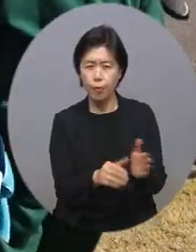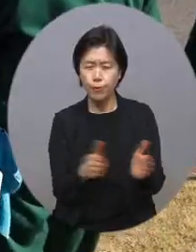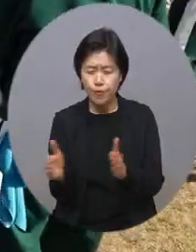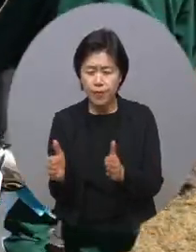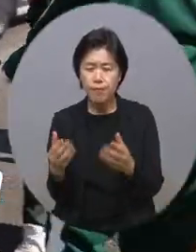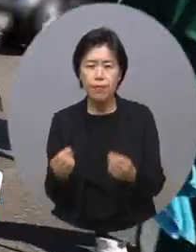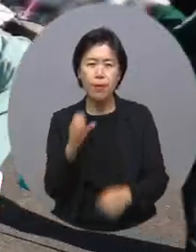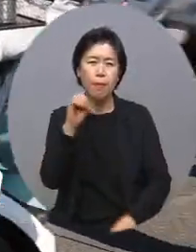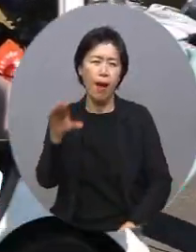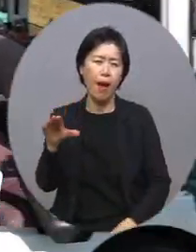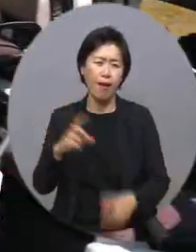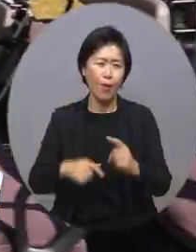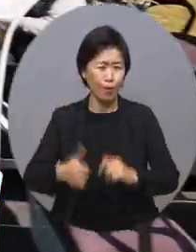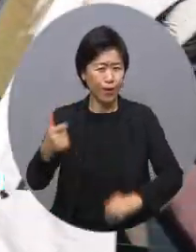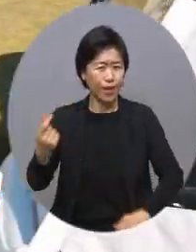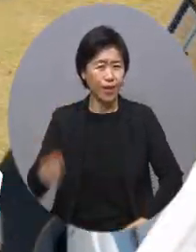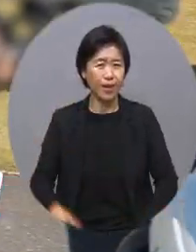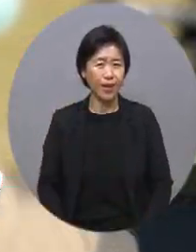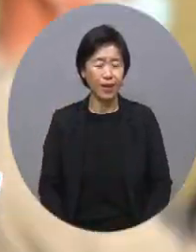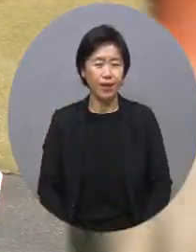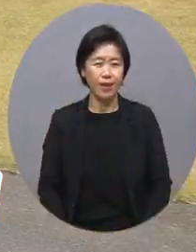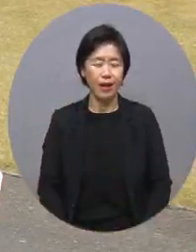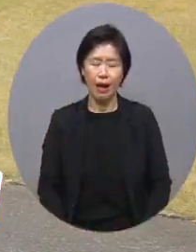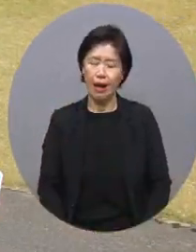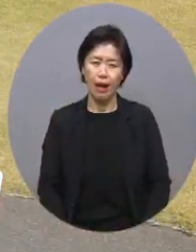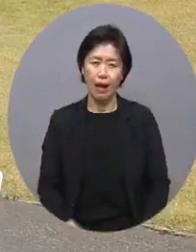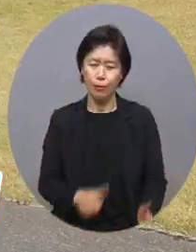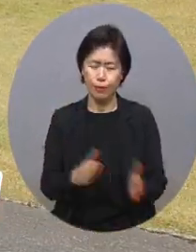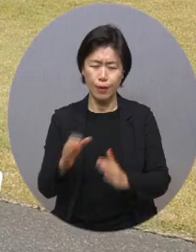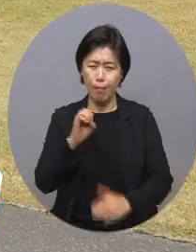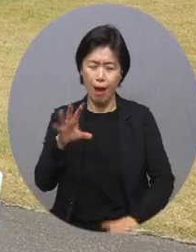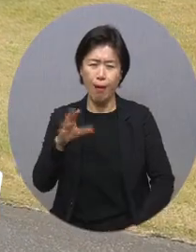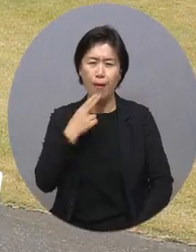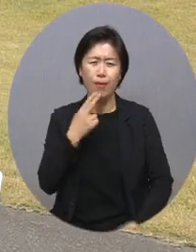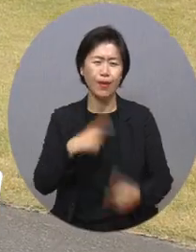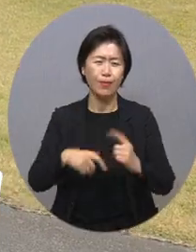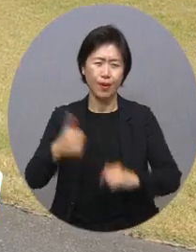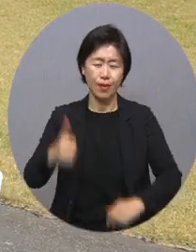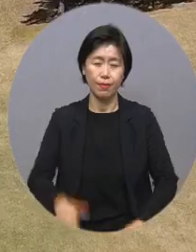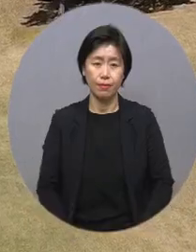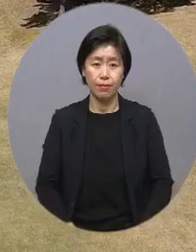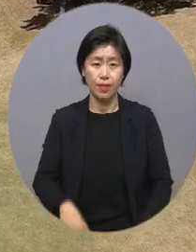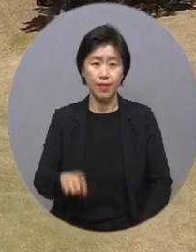뛰어. 준비됐습니다 하지 말았어야 됐어. 아, 저래. 아, 456번 뛴다.